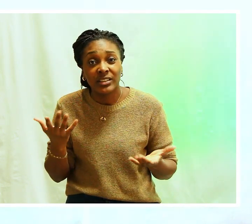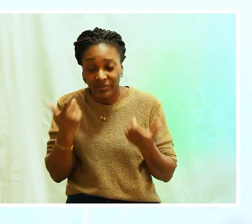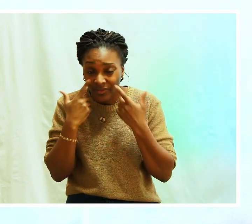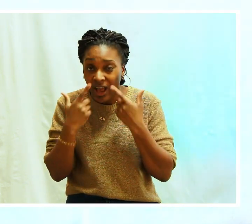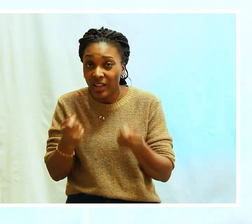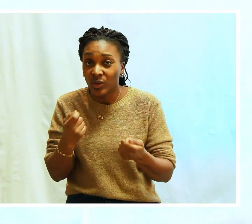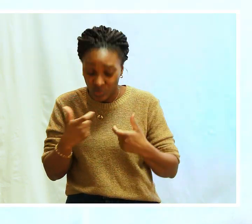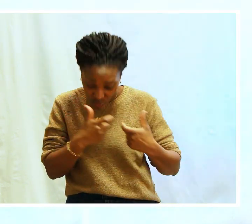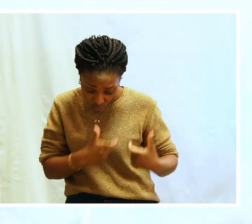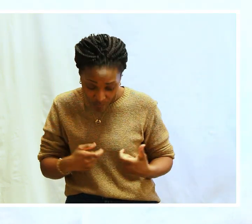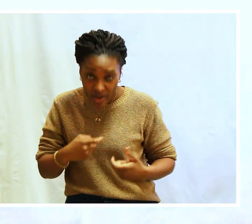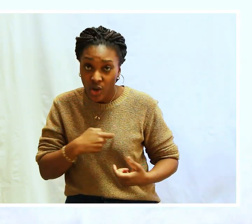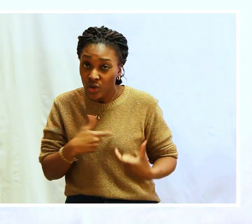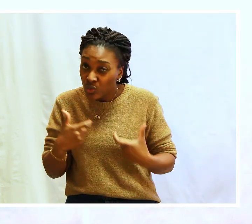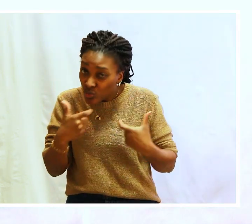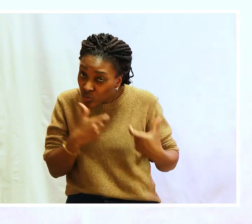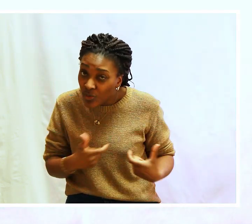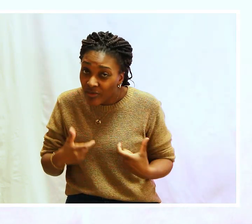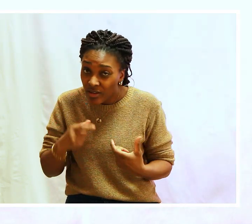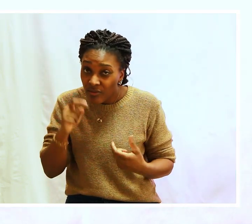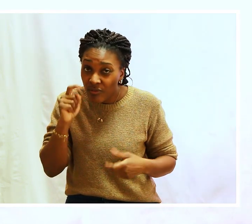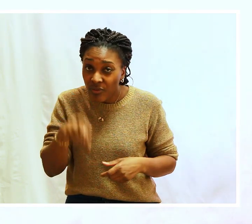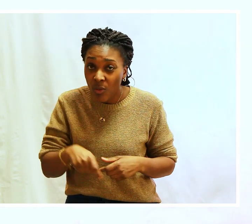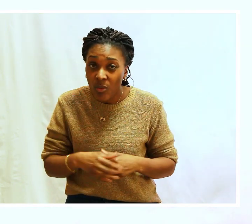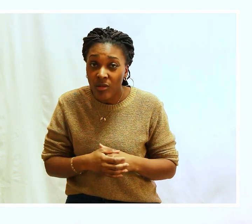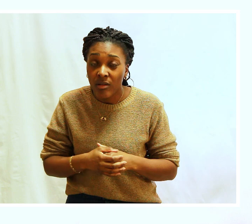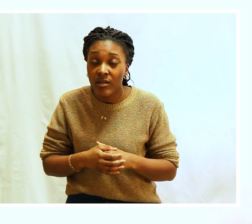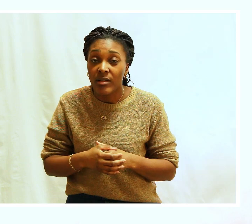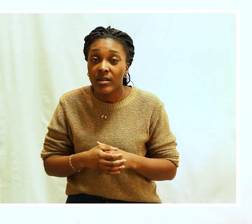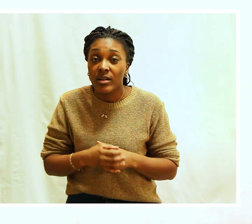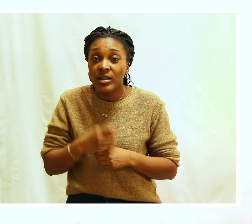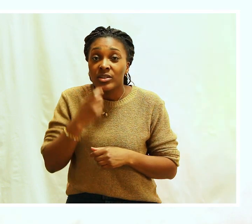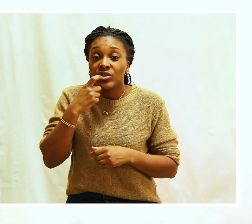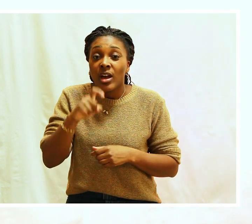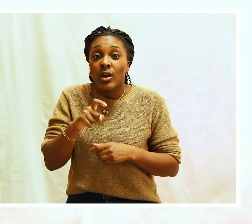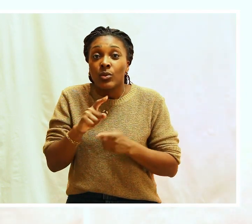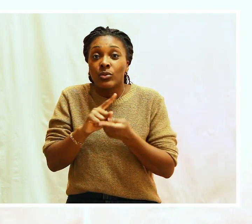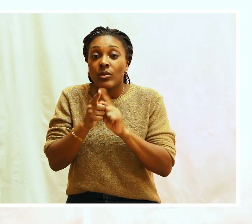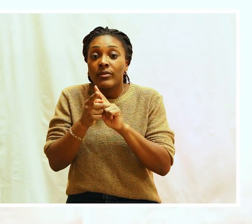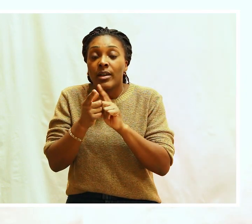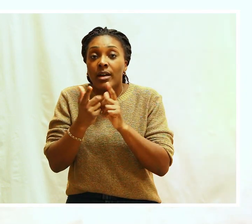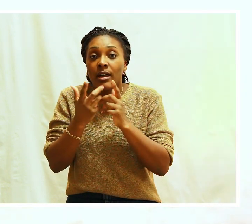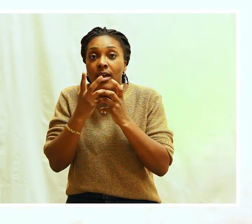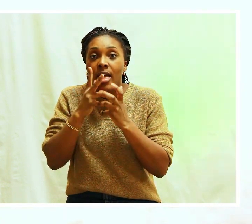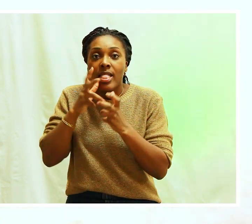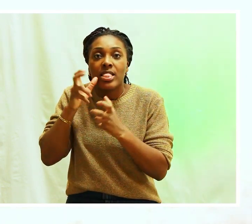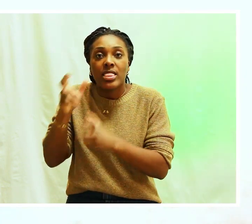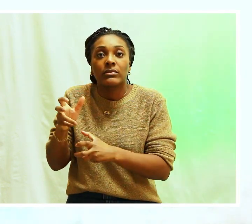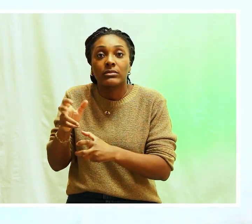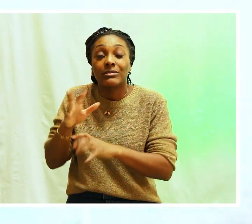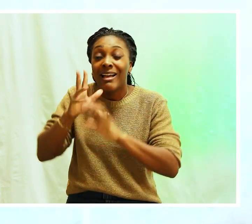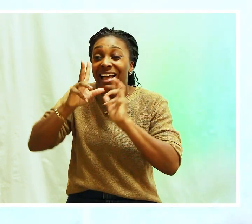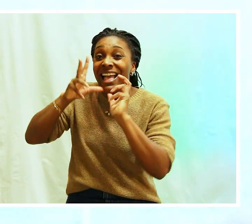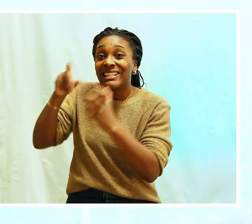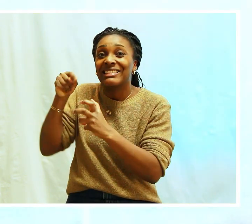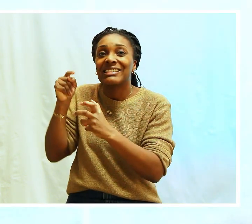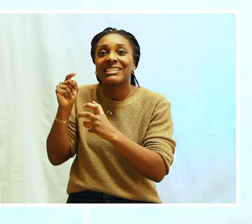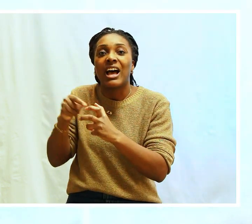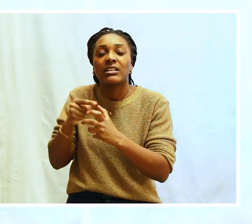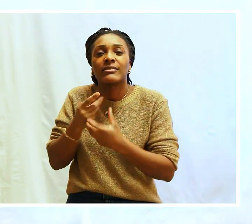se passe dans notre cœur. Quand la jalousie se transforme en haine, la haine c'est quoi? C'est un sentiment